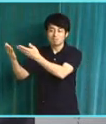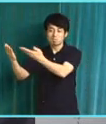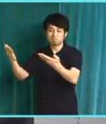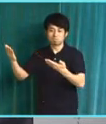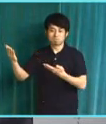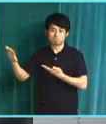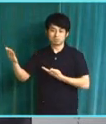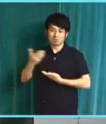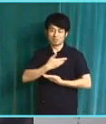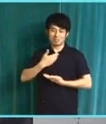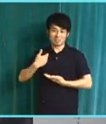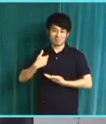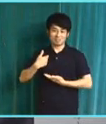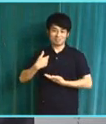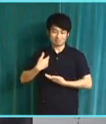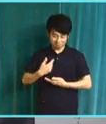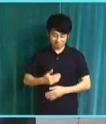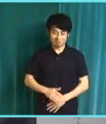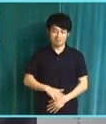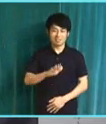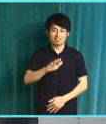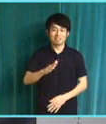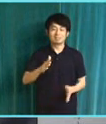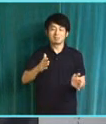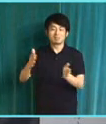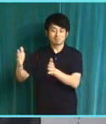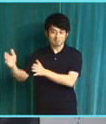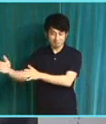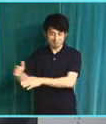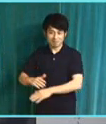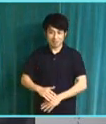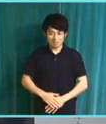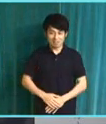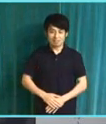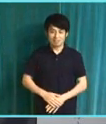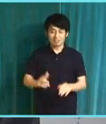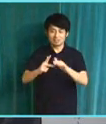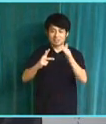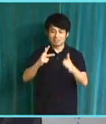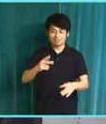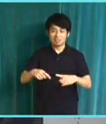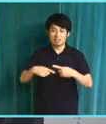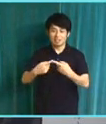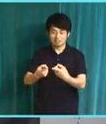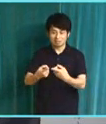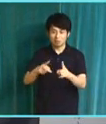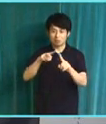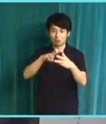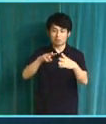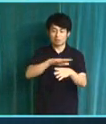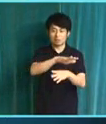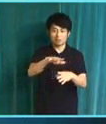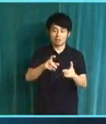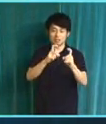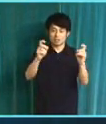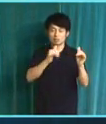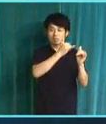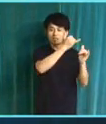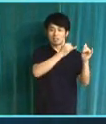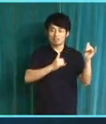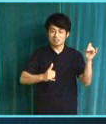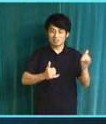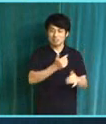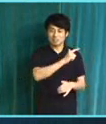素敵なプレゼントがもらえるよというような、まあ、アトラクションもあるんですけれども、はい、エントランスのところにですね、はい、まあ、小田原城の歴史、